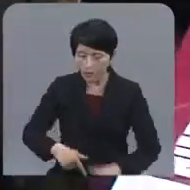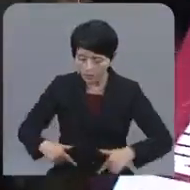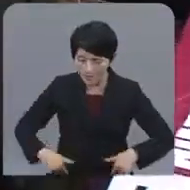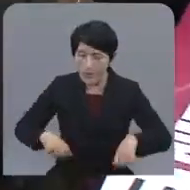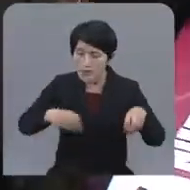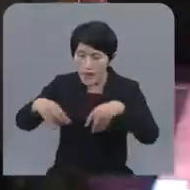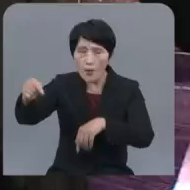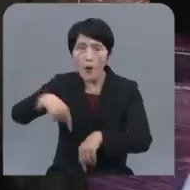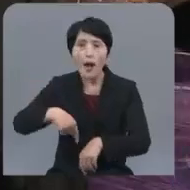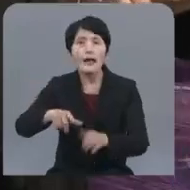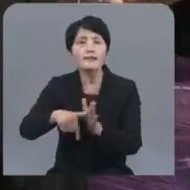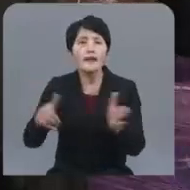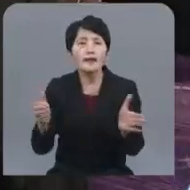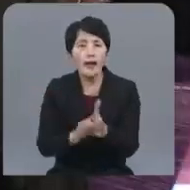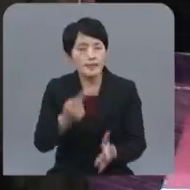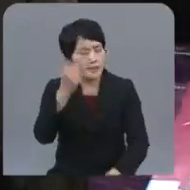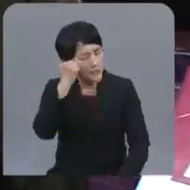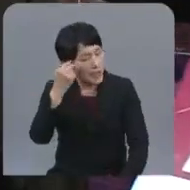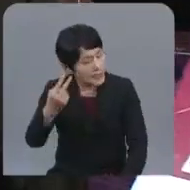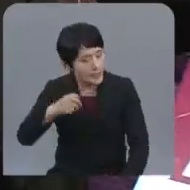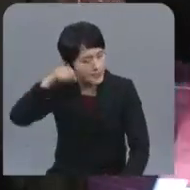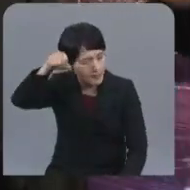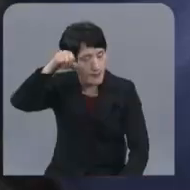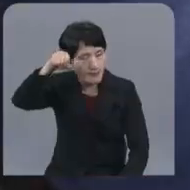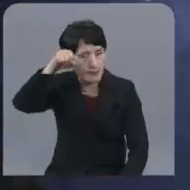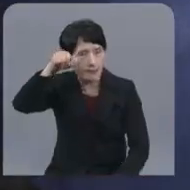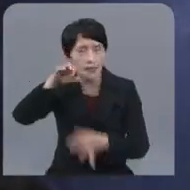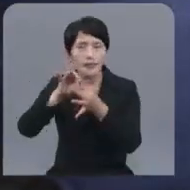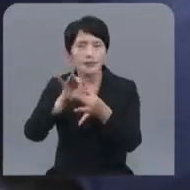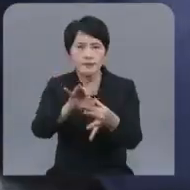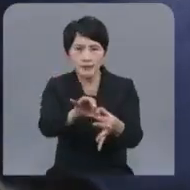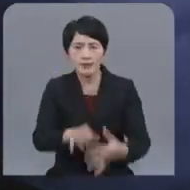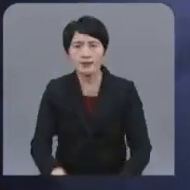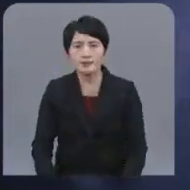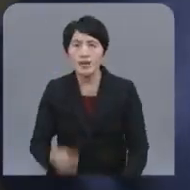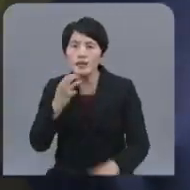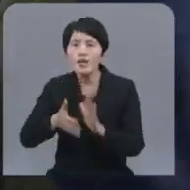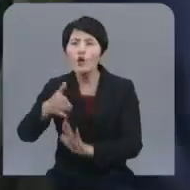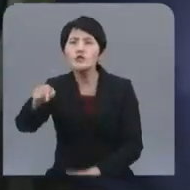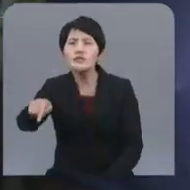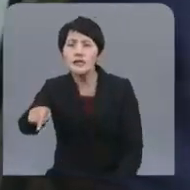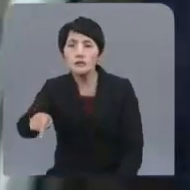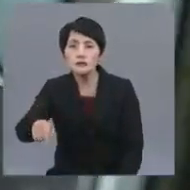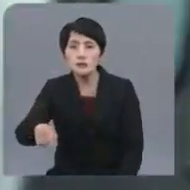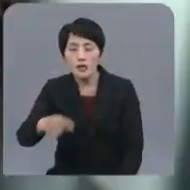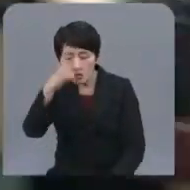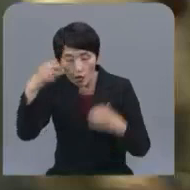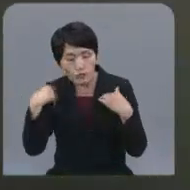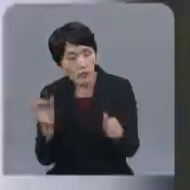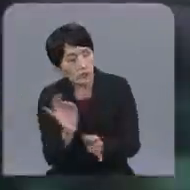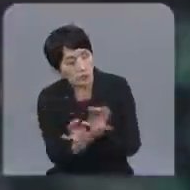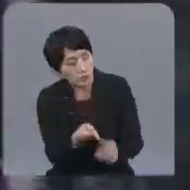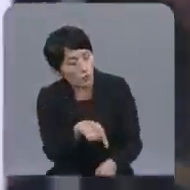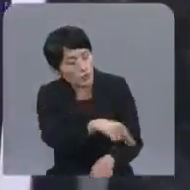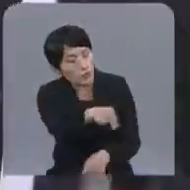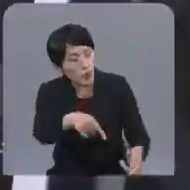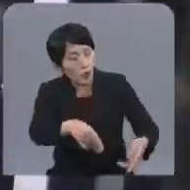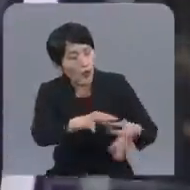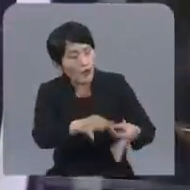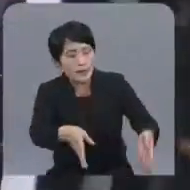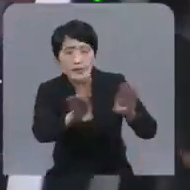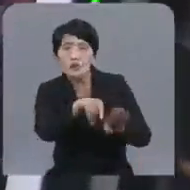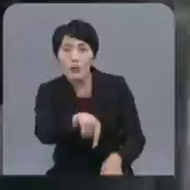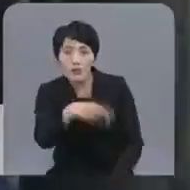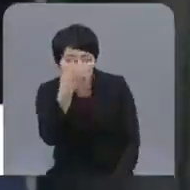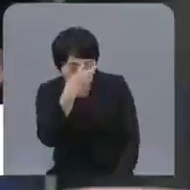setzt die Stadtverwaltung vertritt die Position es sei ihre Pflicht die Durchführung der Projekte für Menschen mit Behinderung zu überprüfen